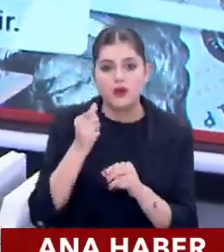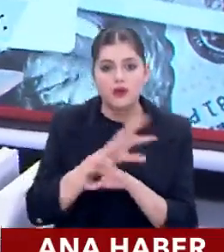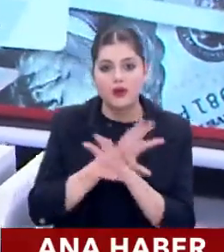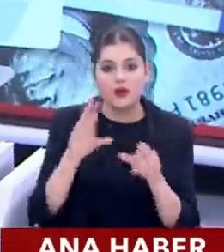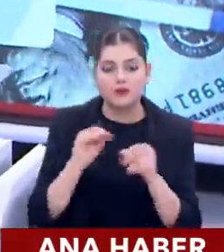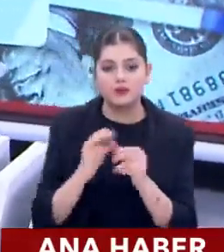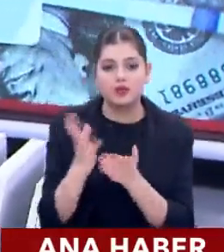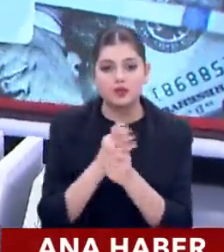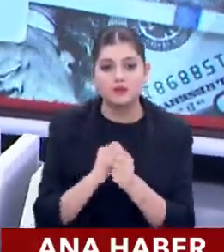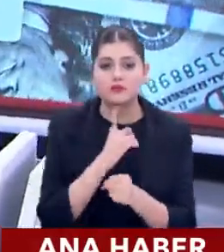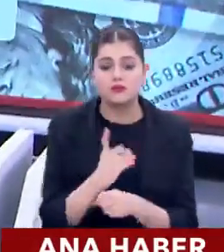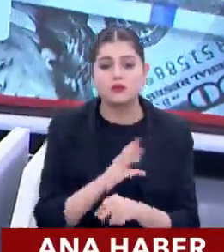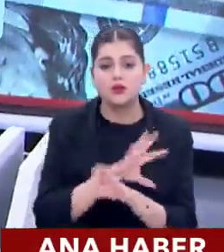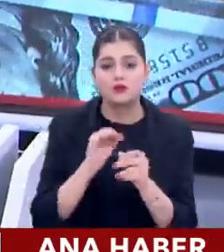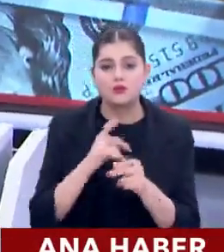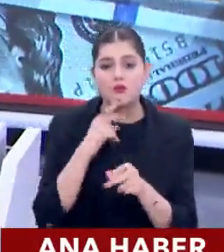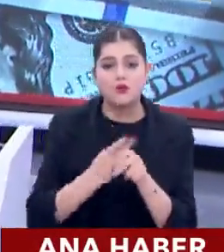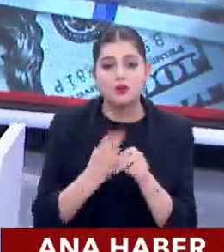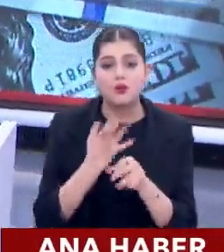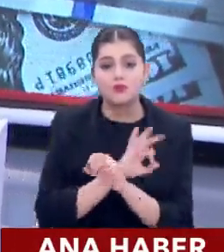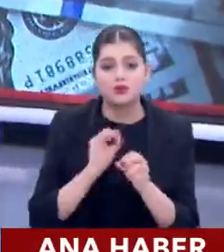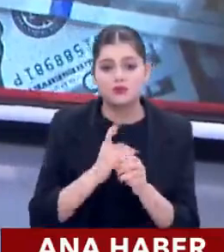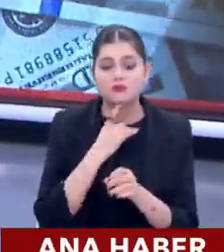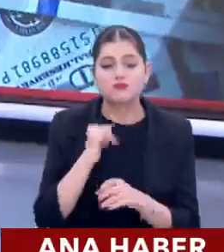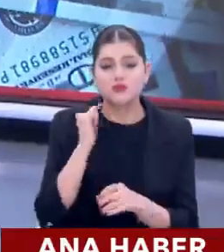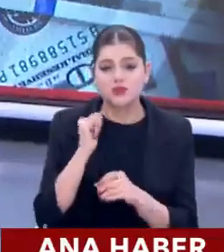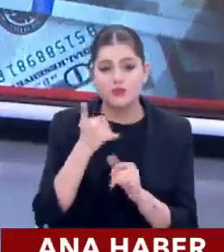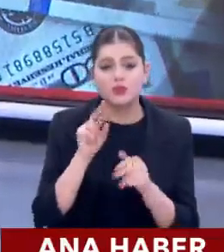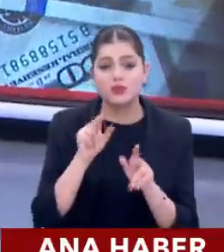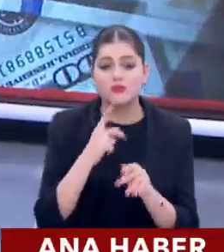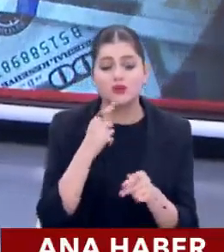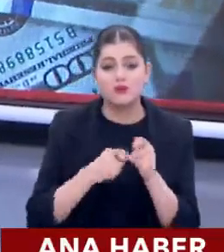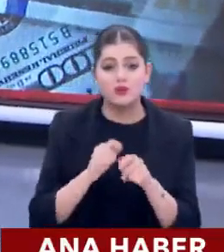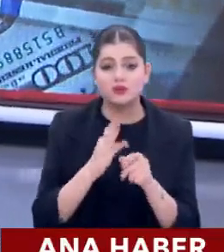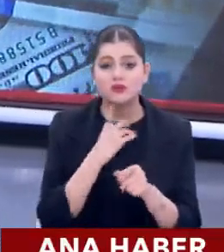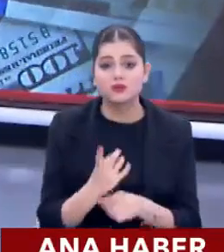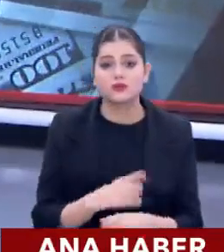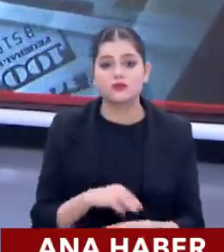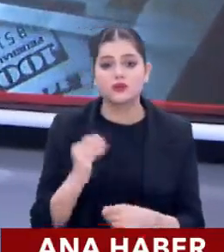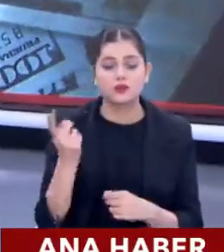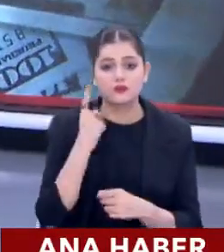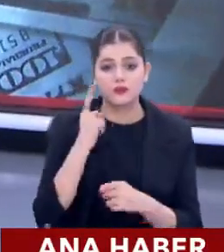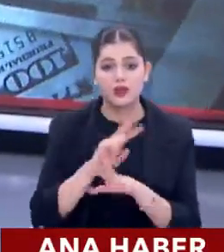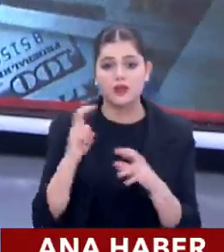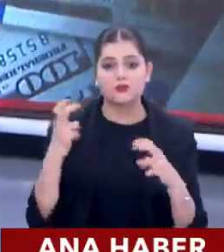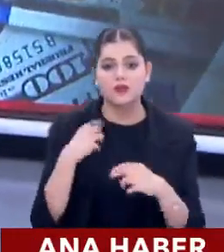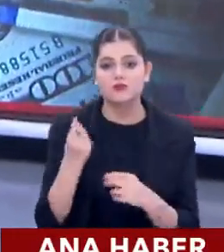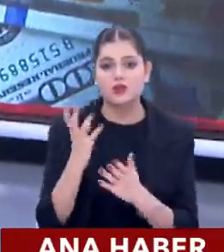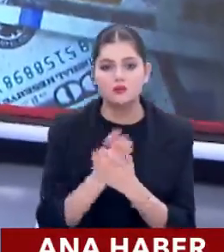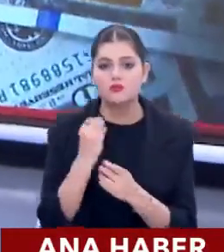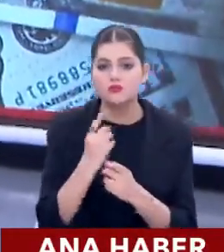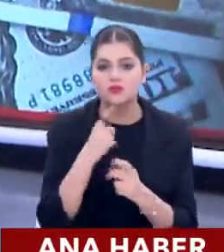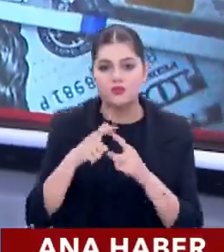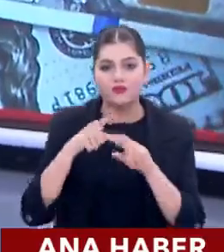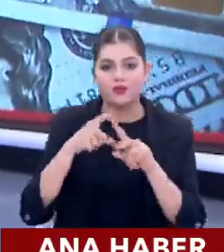kazanma yöntemleriyle toplumda örnek olmazsanız rol model olmazsanız veya çok zaman rol model olmuşsunuz hakikaten Fatih